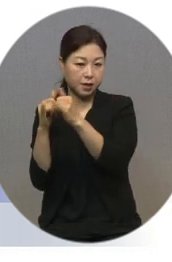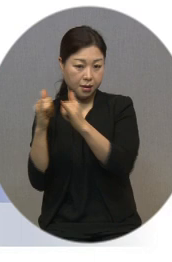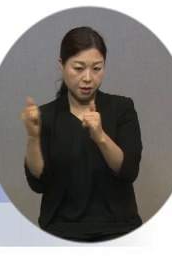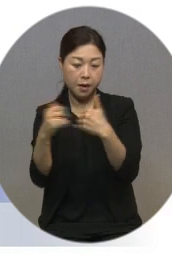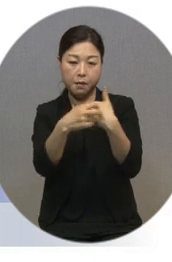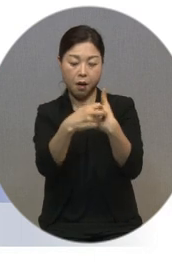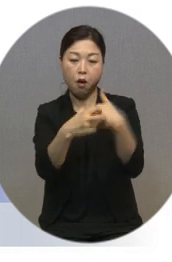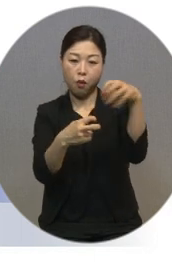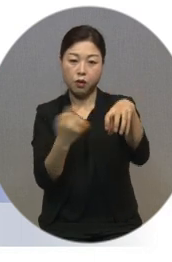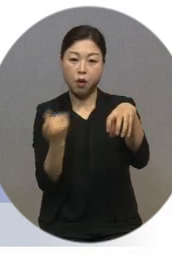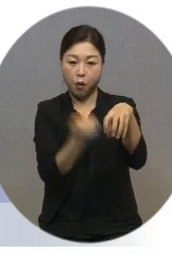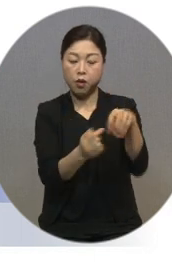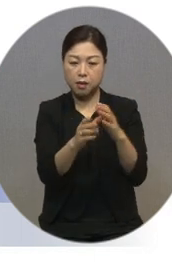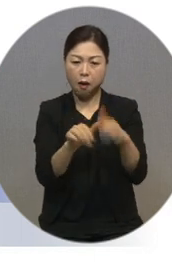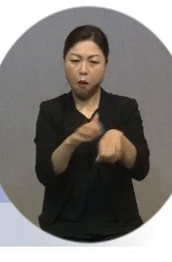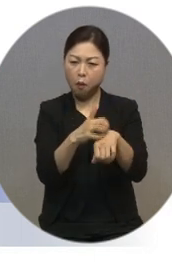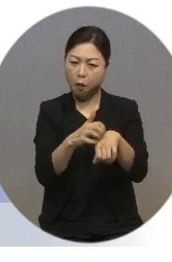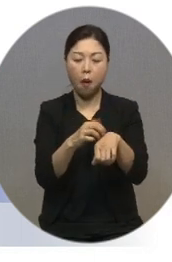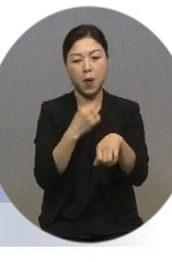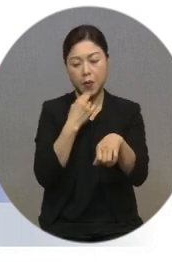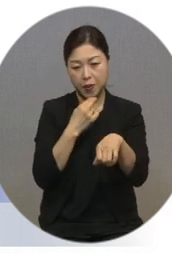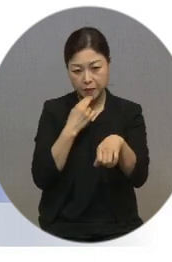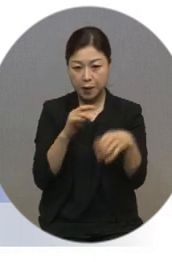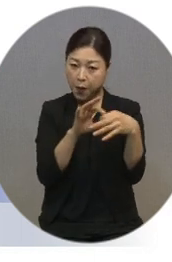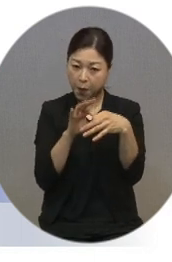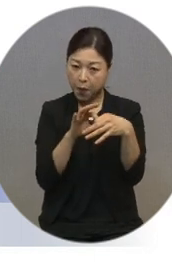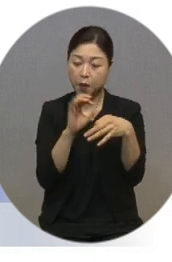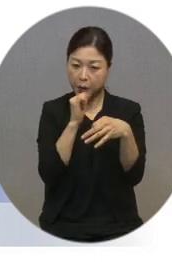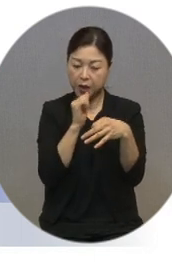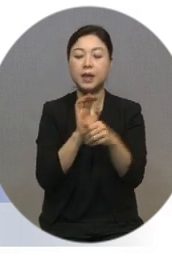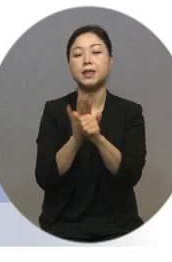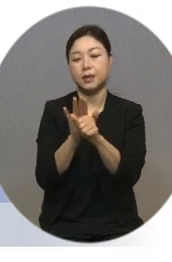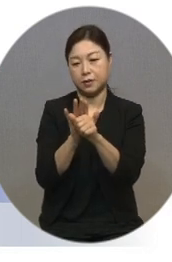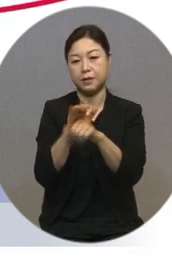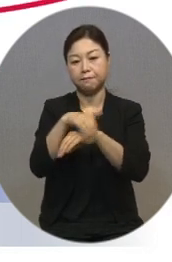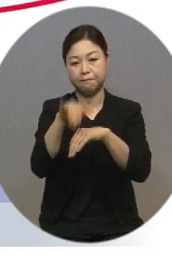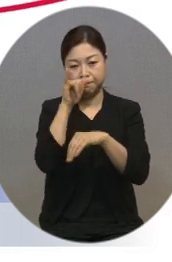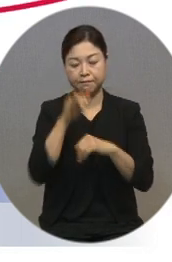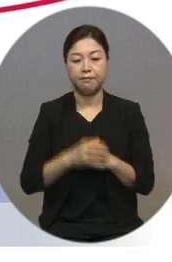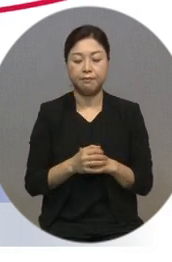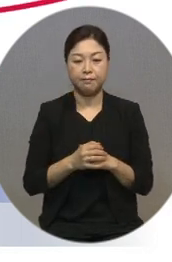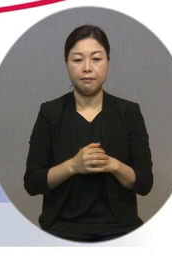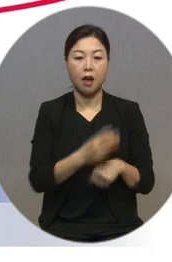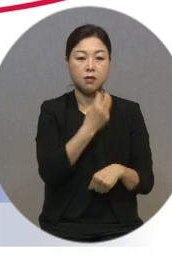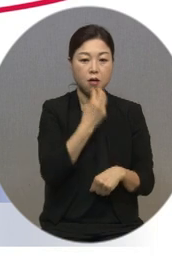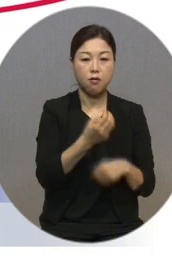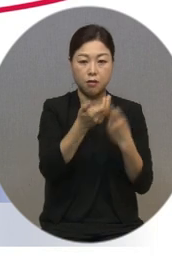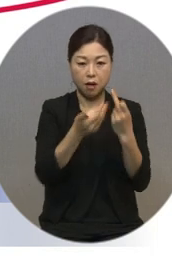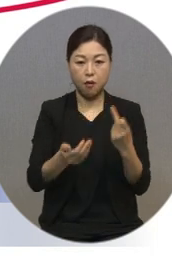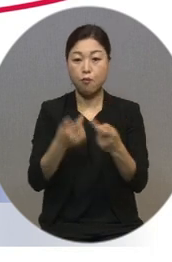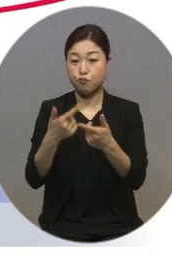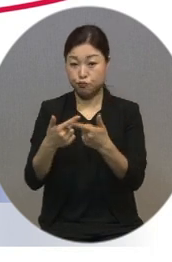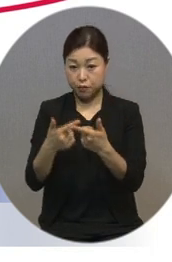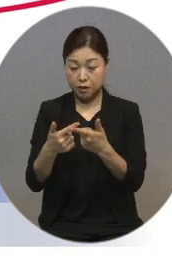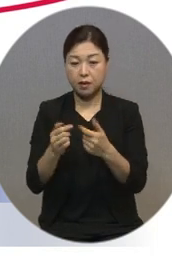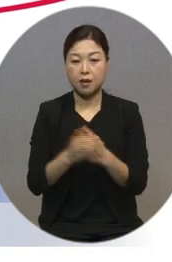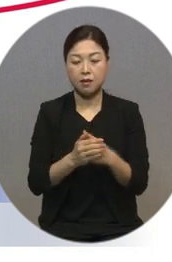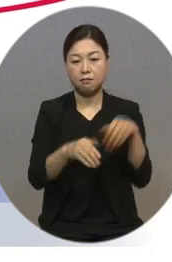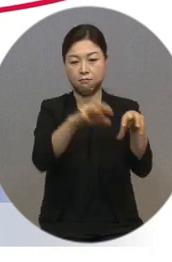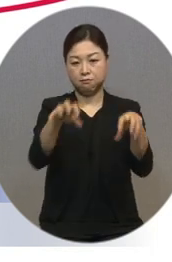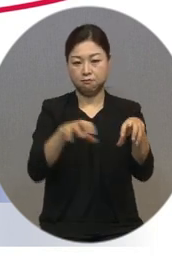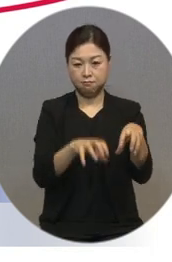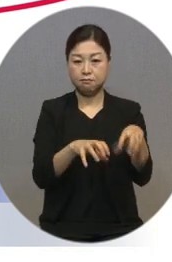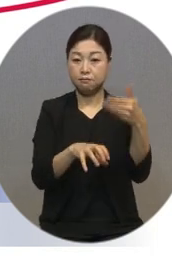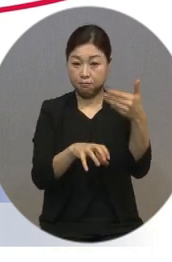이용하는데 어려움이 없도록 지원한다는 계획입니다 한편 서울 강원 부산 등 아홉개